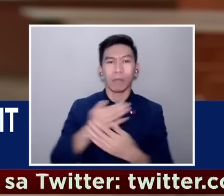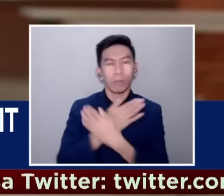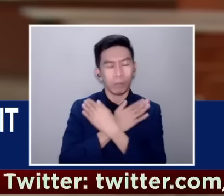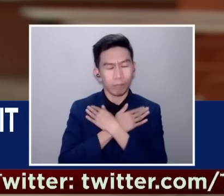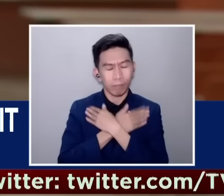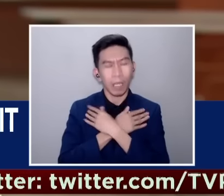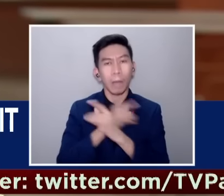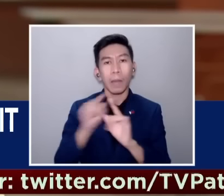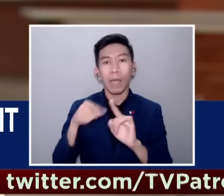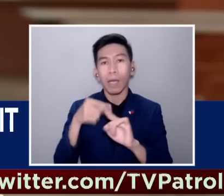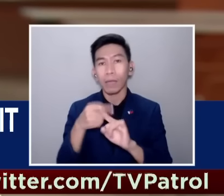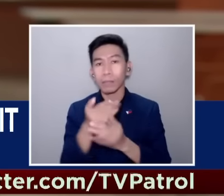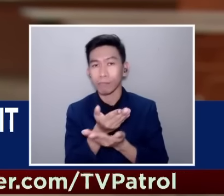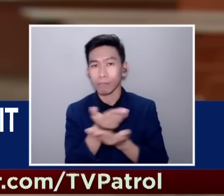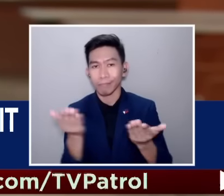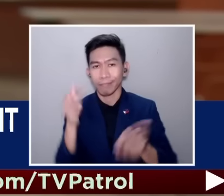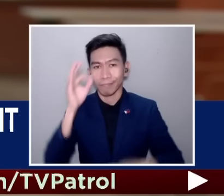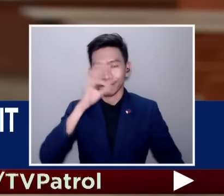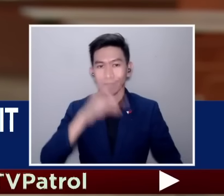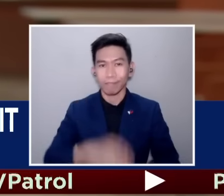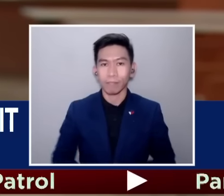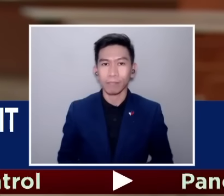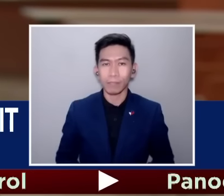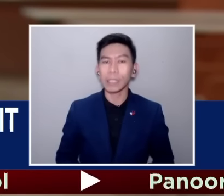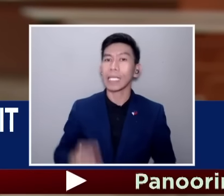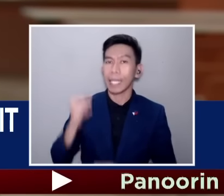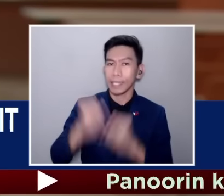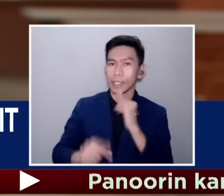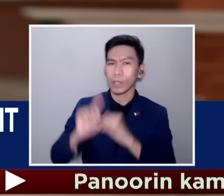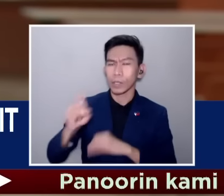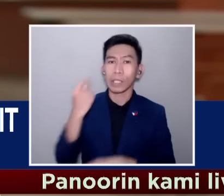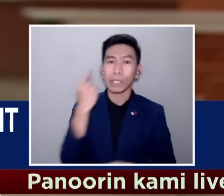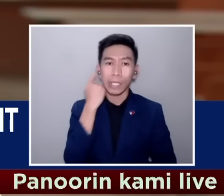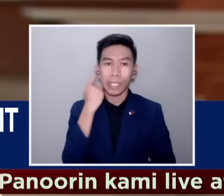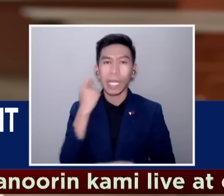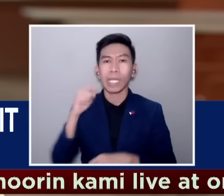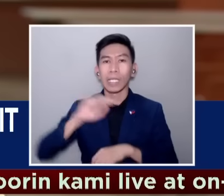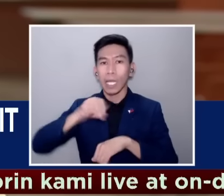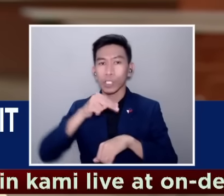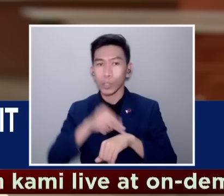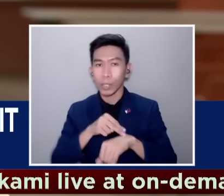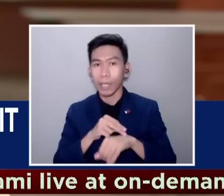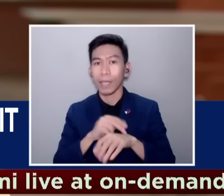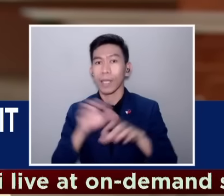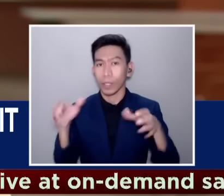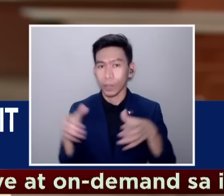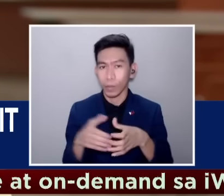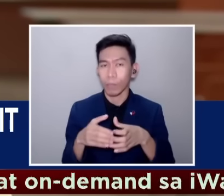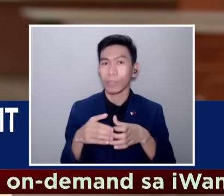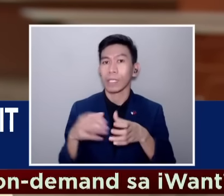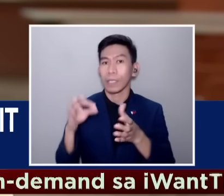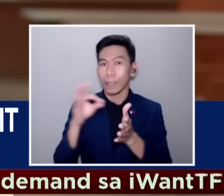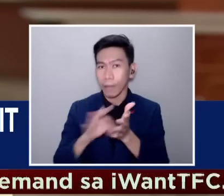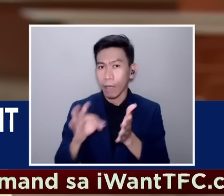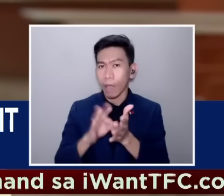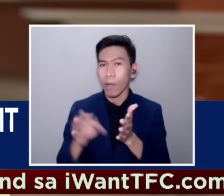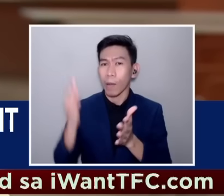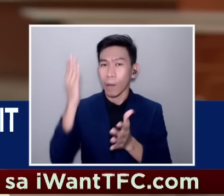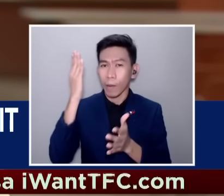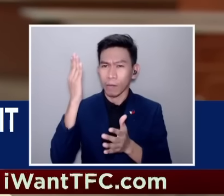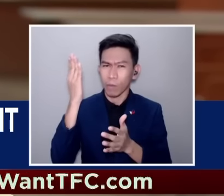Okay, my final question. Kanina po, nagkaroon ng kalipuhan dito sa National Board of Canvassers kasi nasabi, nagkaroon ng suspension ng canvassing. Ano